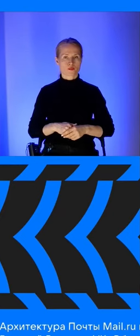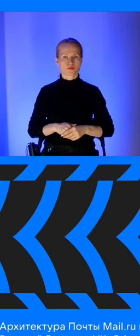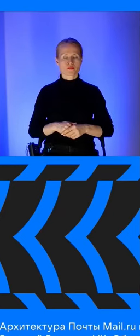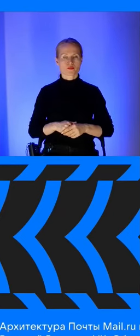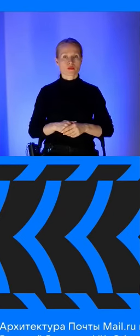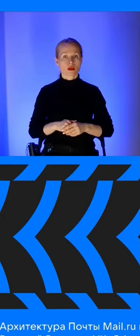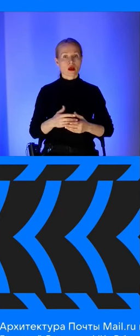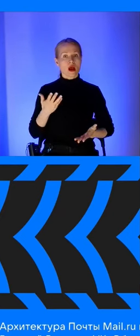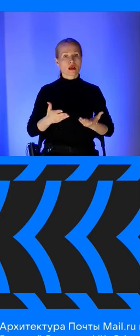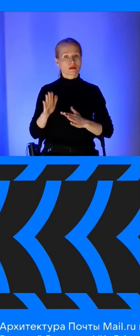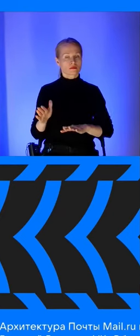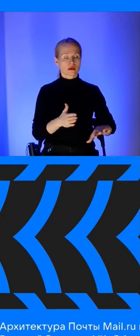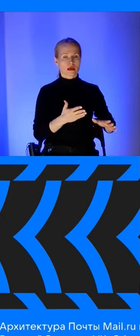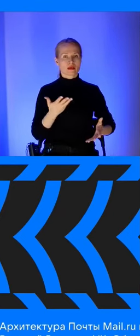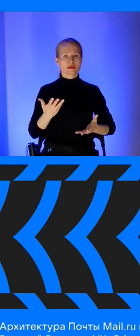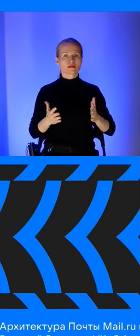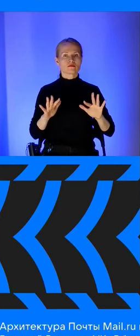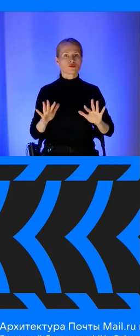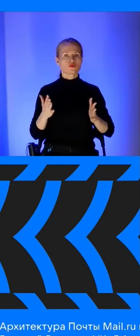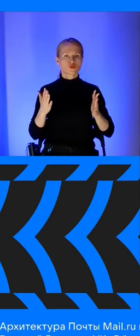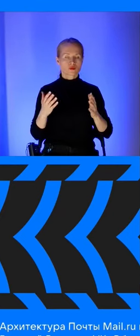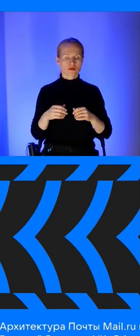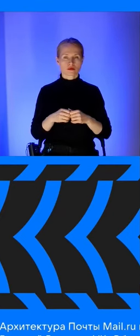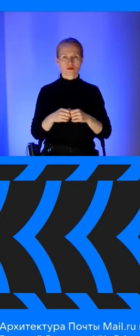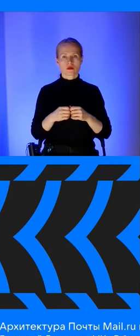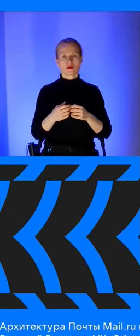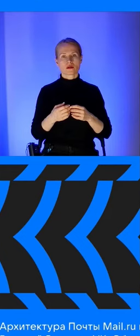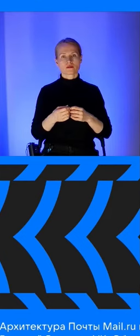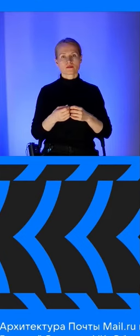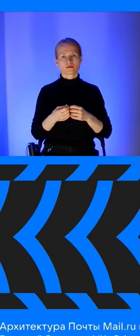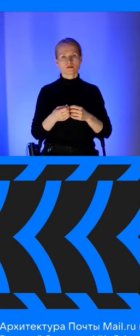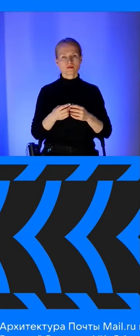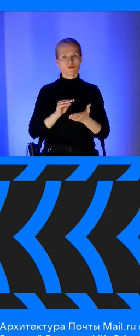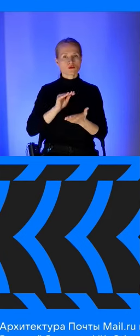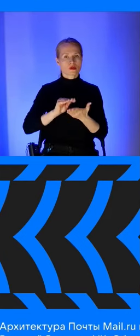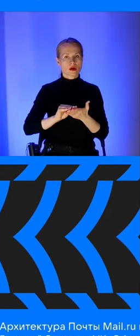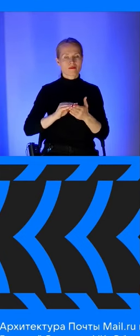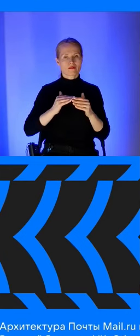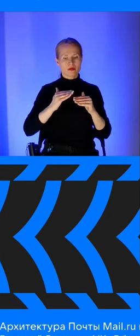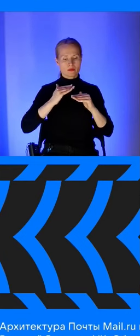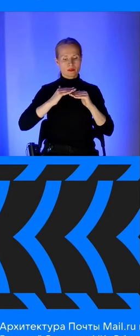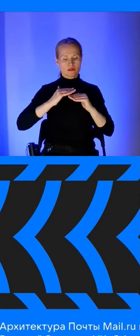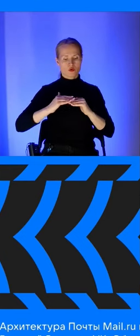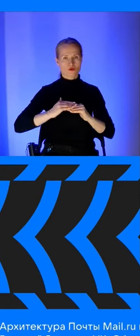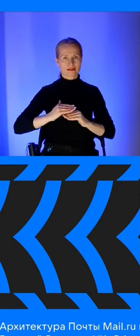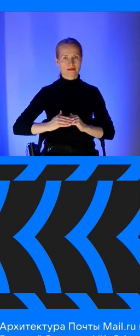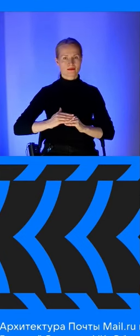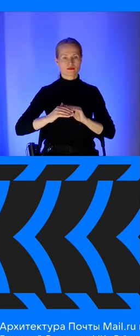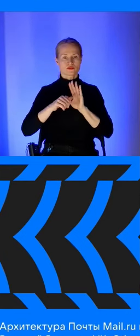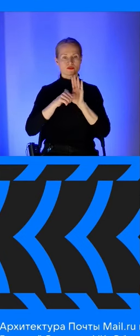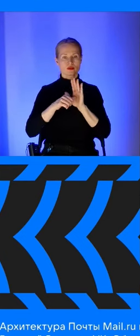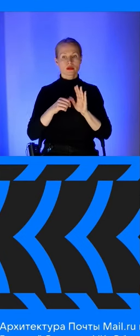Если вдруг у нас выходит... Мы устанавливаем слой дисков шестерками,